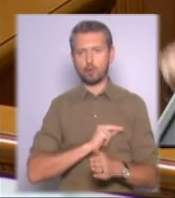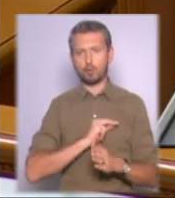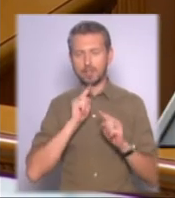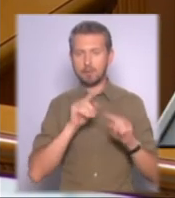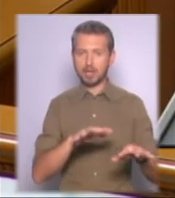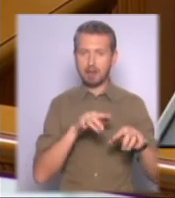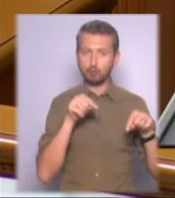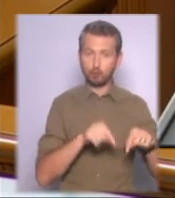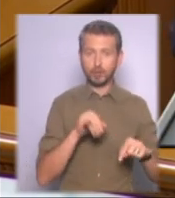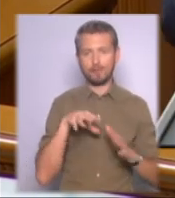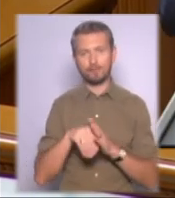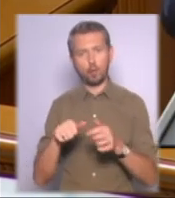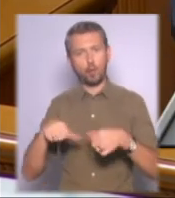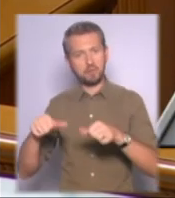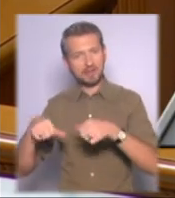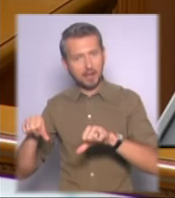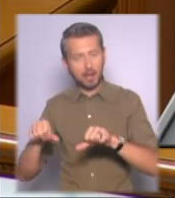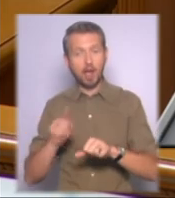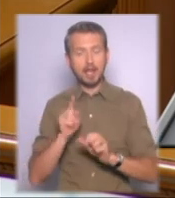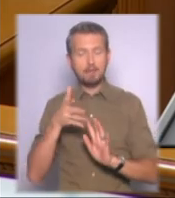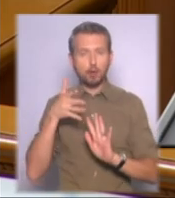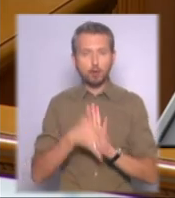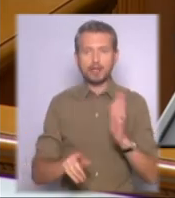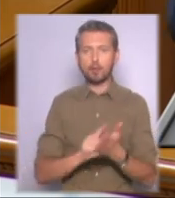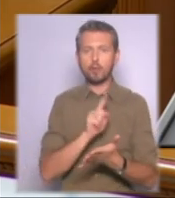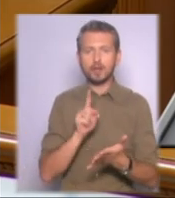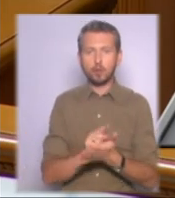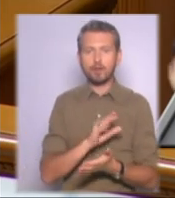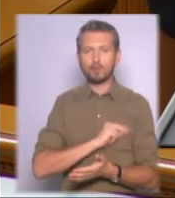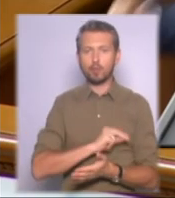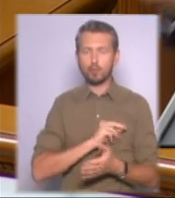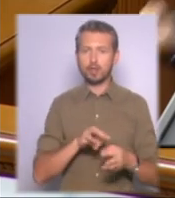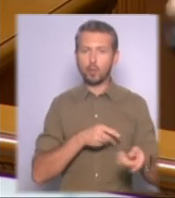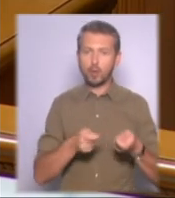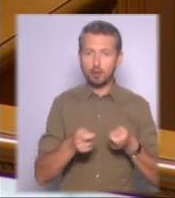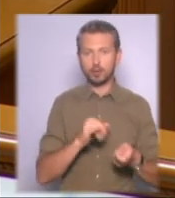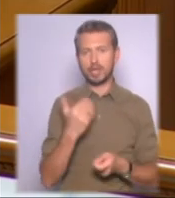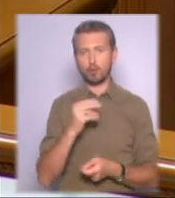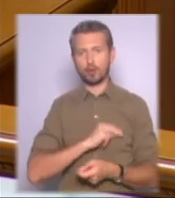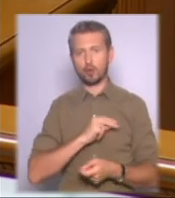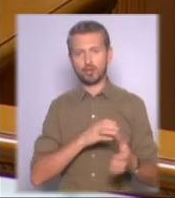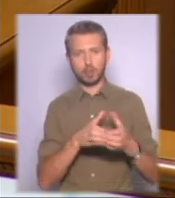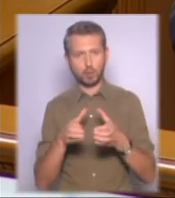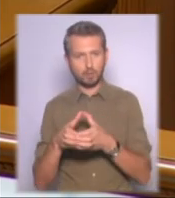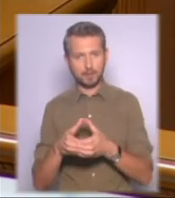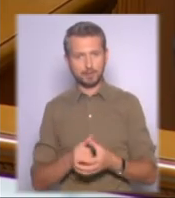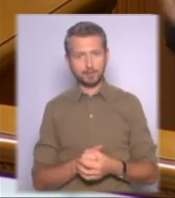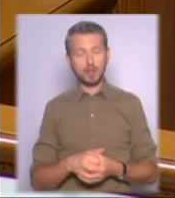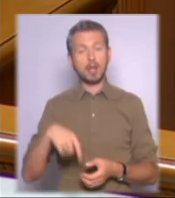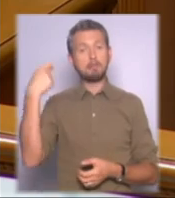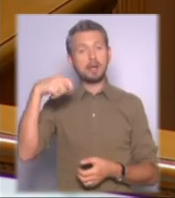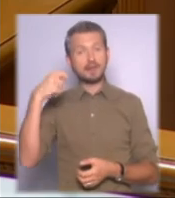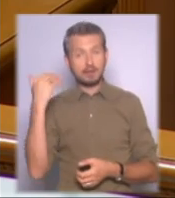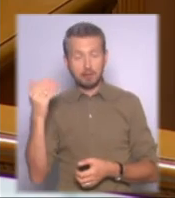і в комісіях. Але прозорість обов'язково в роботі уряду і його робочих груп, президента